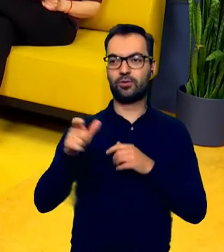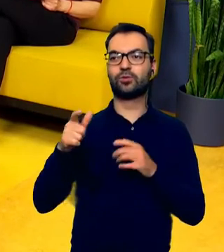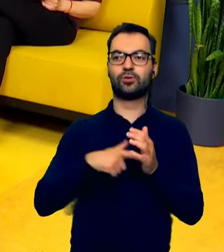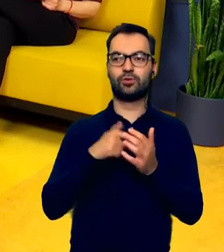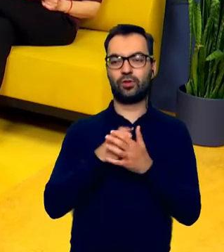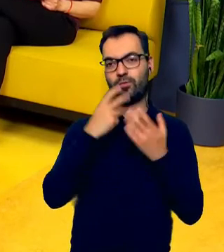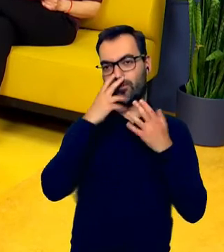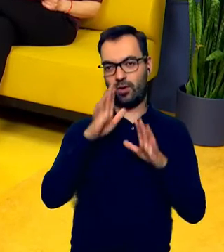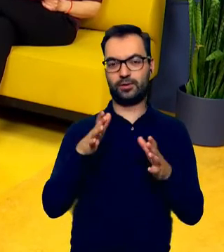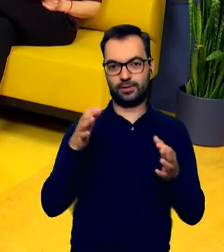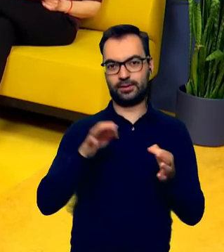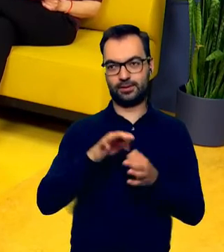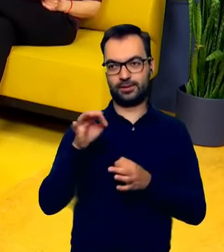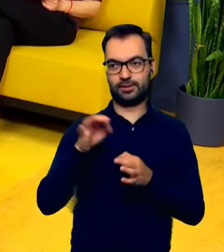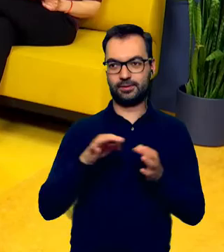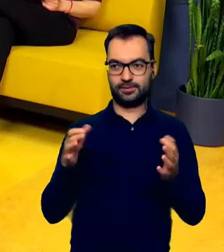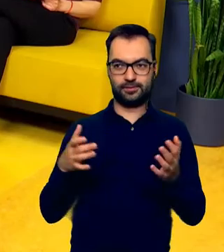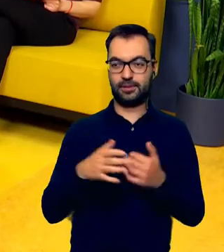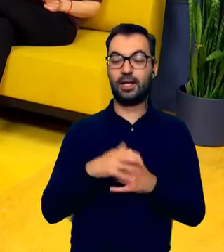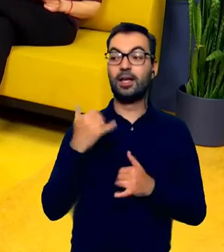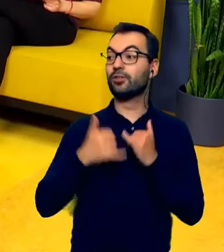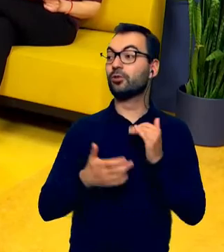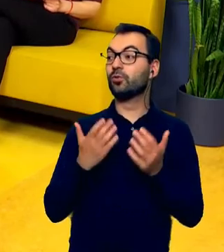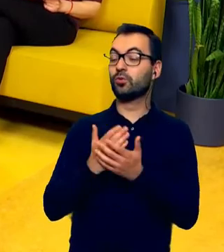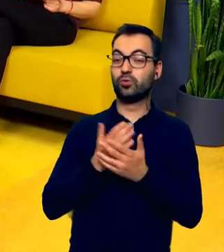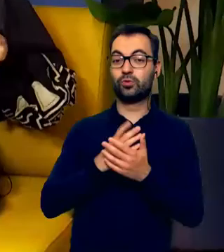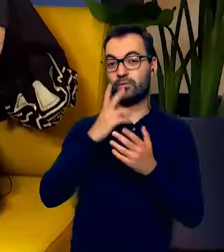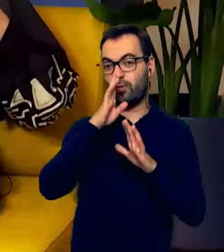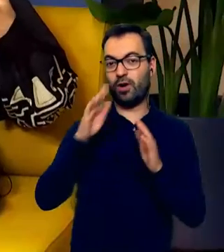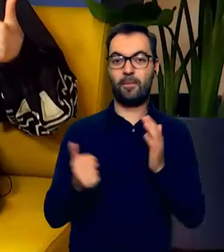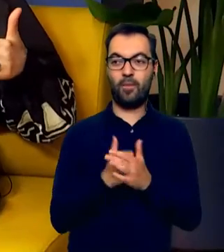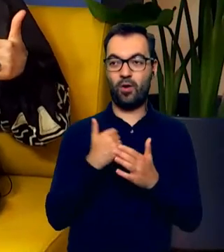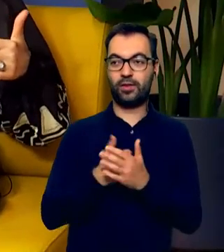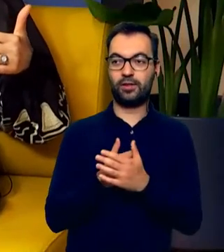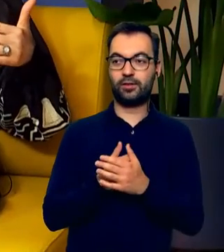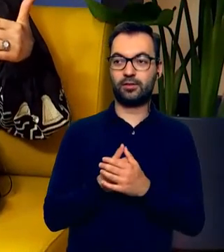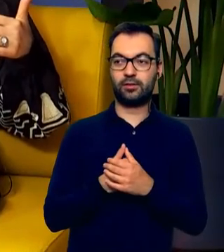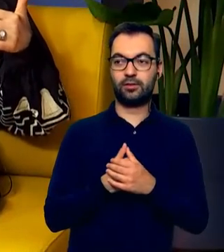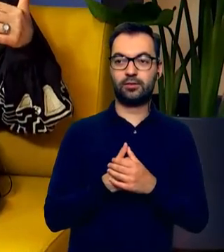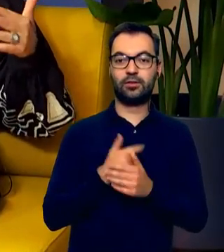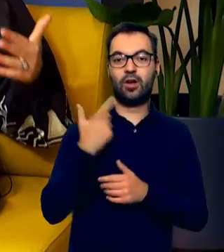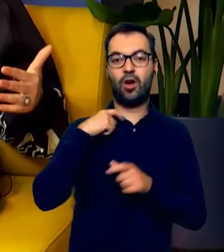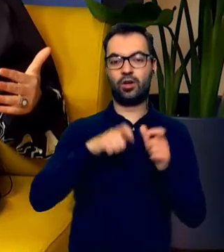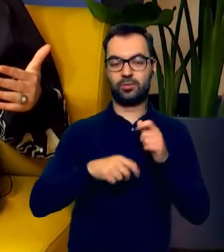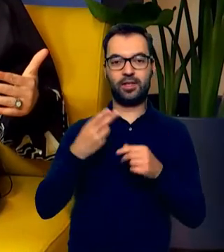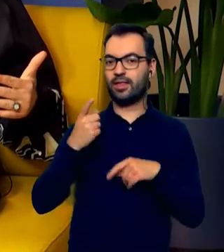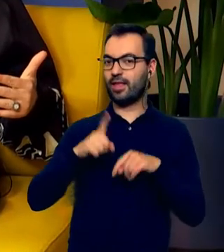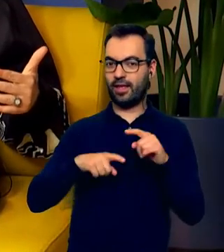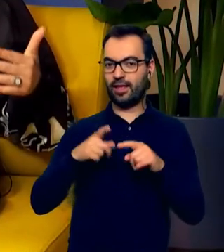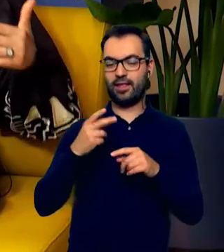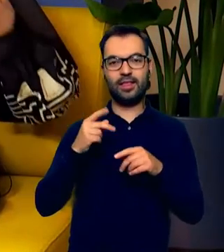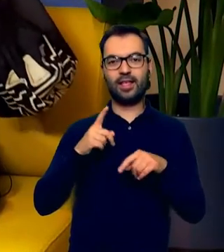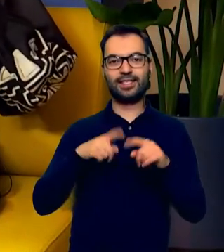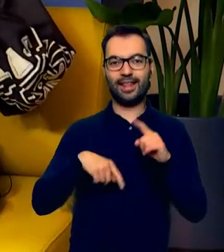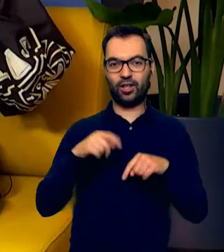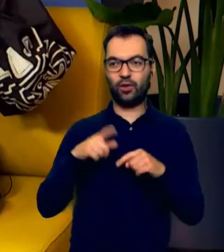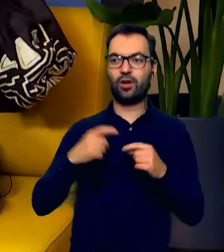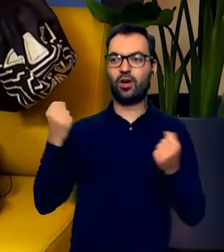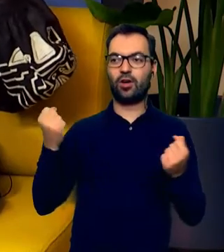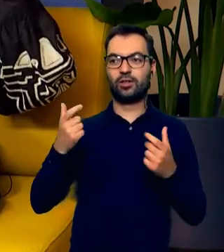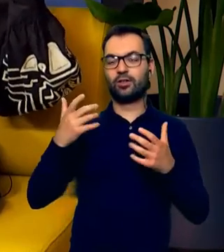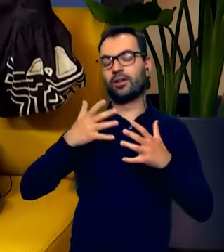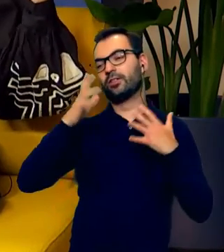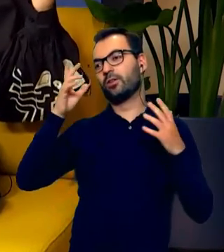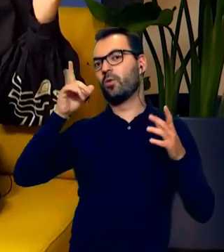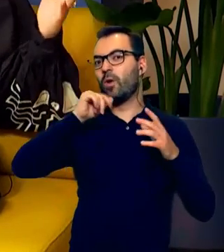znowu pokazujemy tą, tak. Wiesz... A jak jest już pokaz mody z osobami nienormatywnymi, to robimy z tego